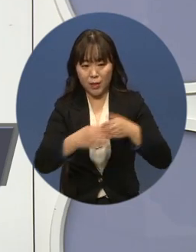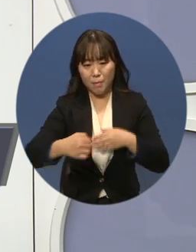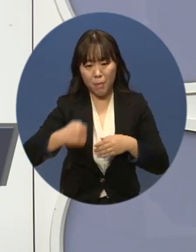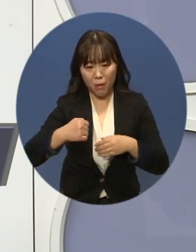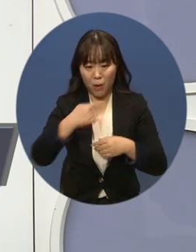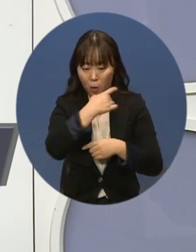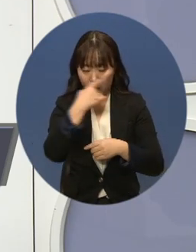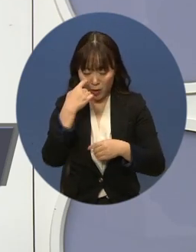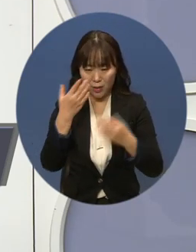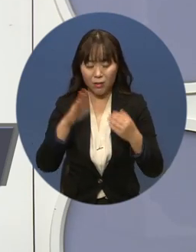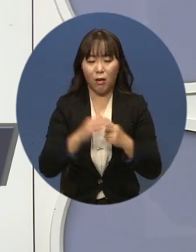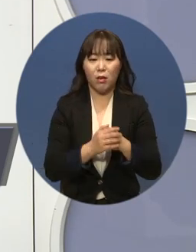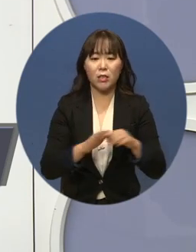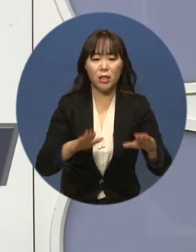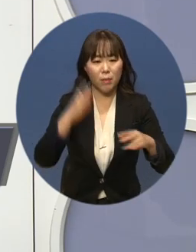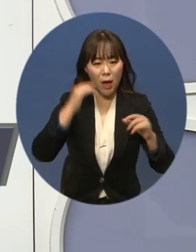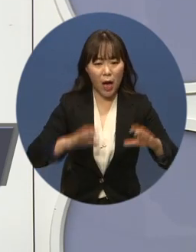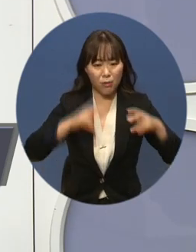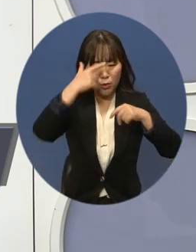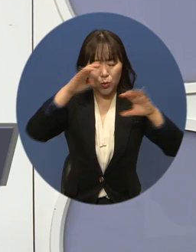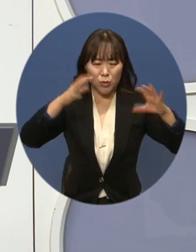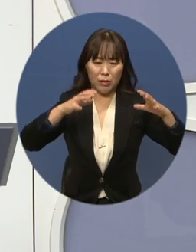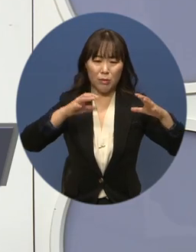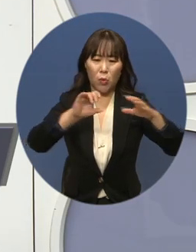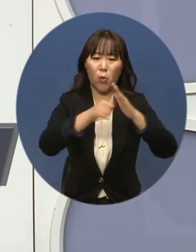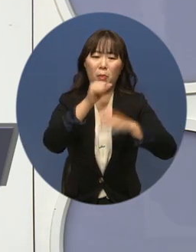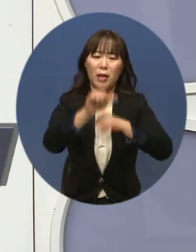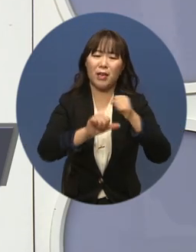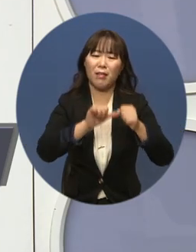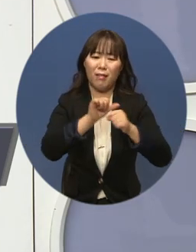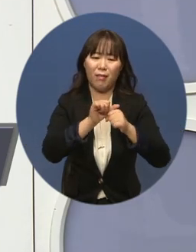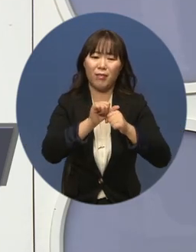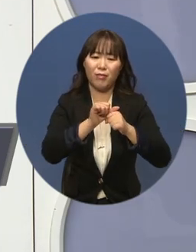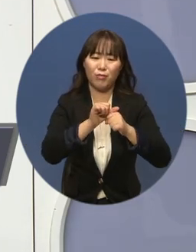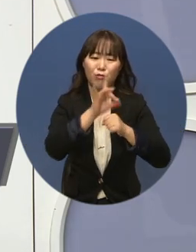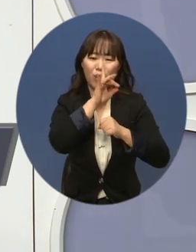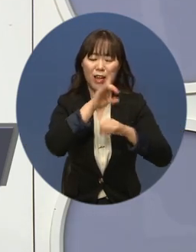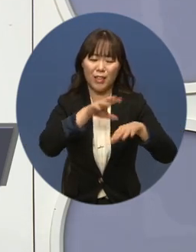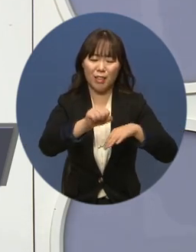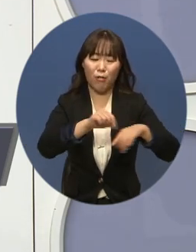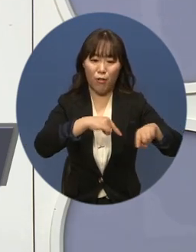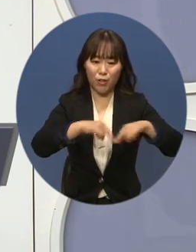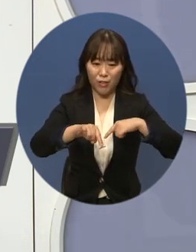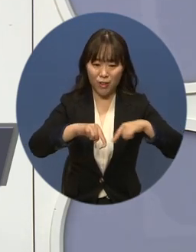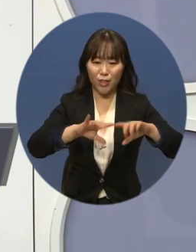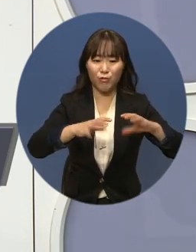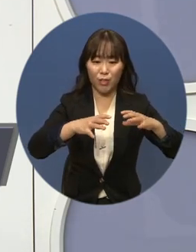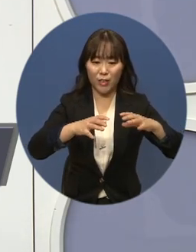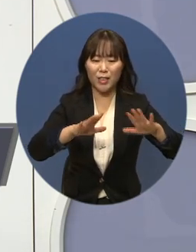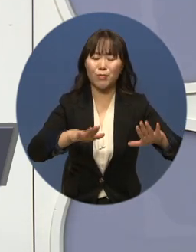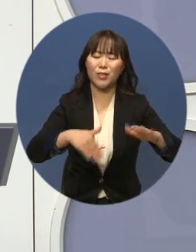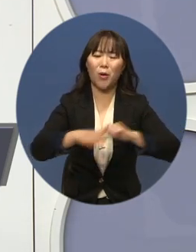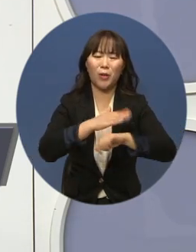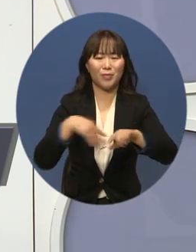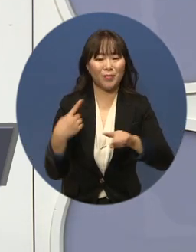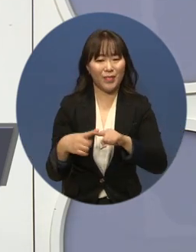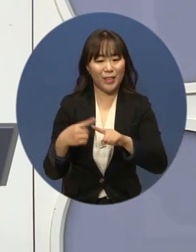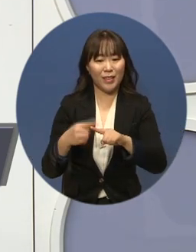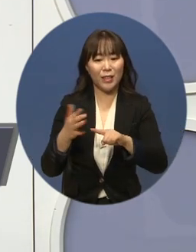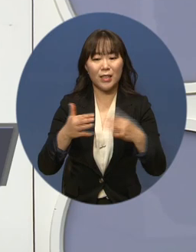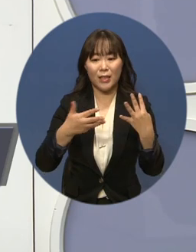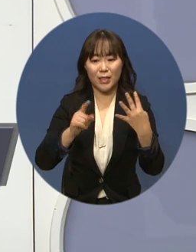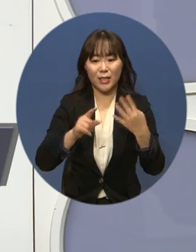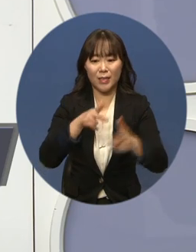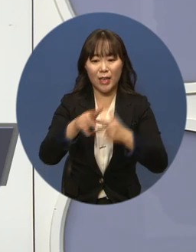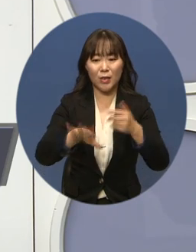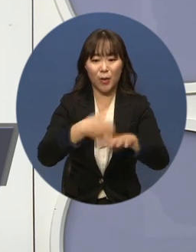오르는데 한국은 여전히 이제 아직 그렇죠. 조선 500년 워낙 중앙집권적 국가였고요. 예, 예. 지금도 이제 그런 게 강한데 이제는 이제 4차 산업혁명